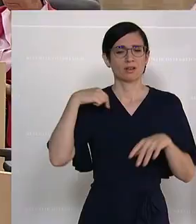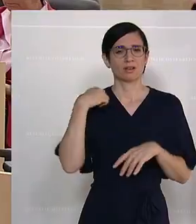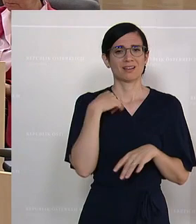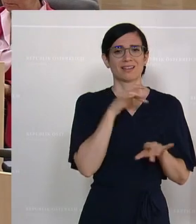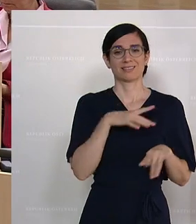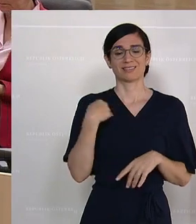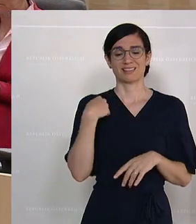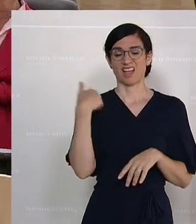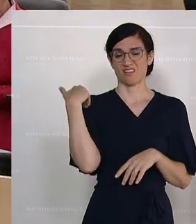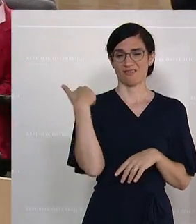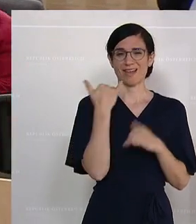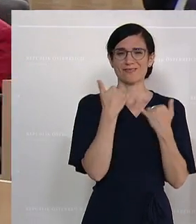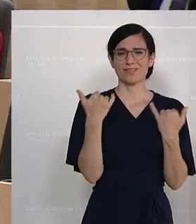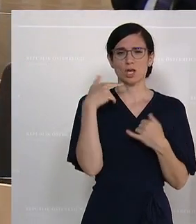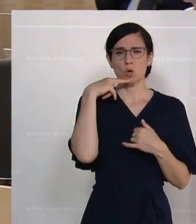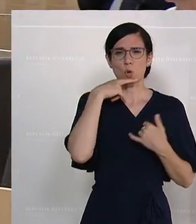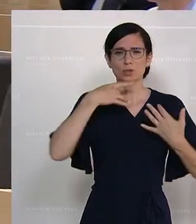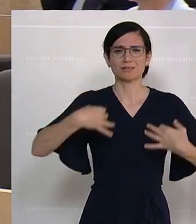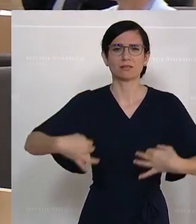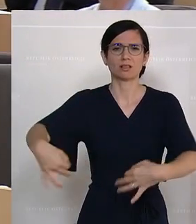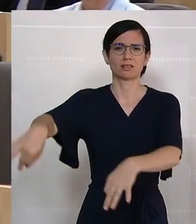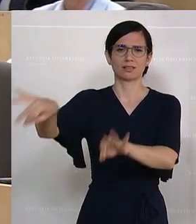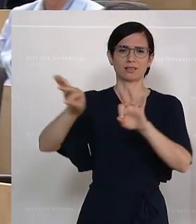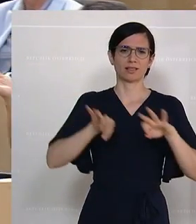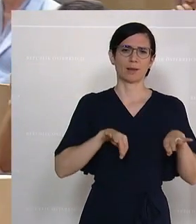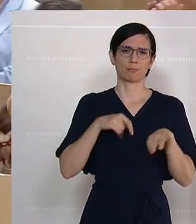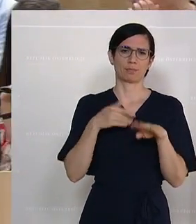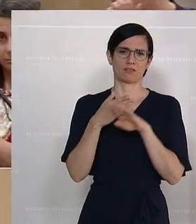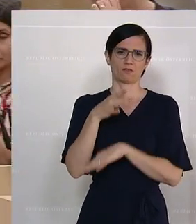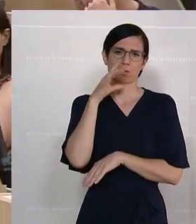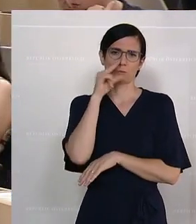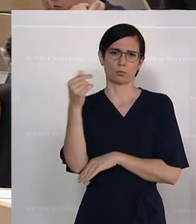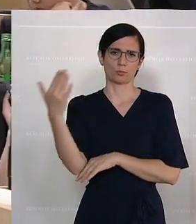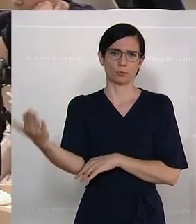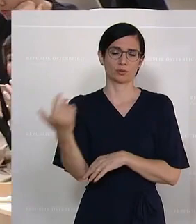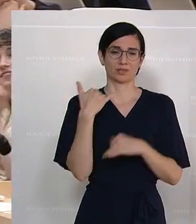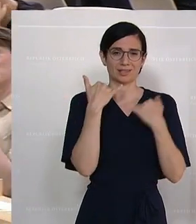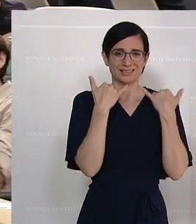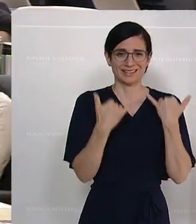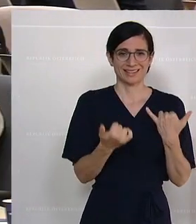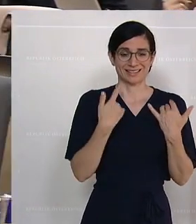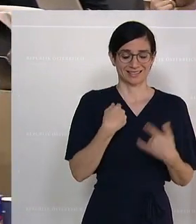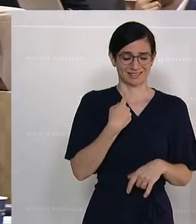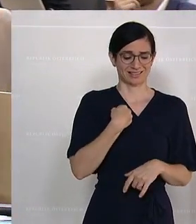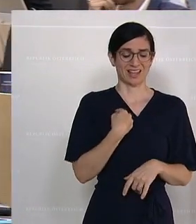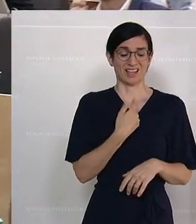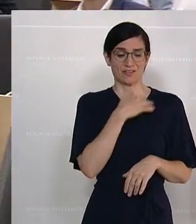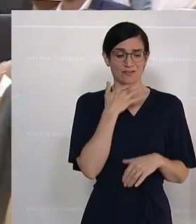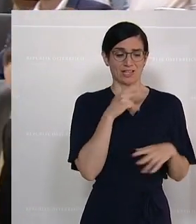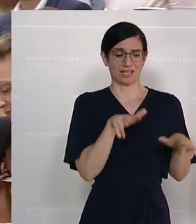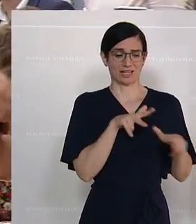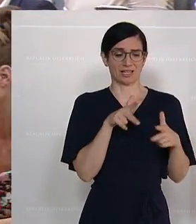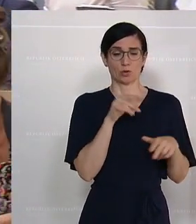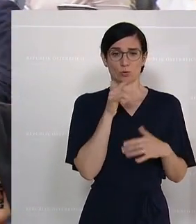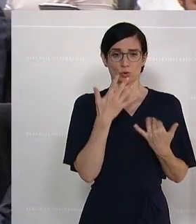vorgehalten das ist ja das warum wir jetzt glaubwürdig sind viele regierungen haben uns doch ein gerieten und diese